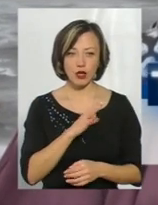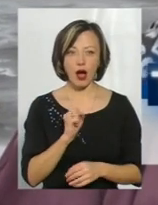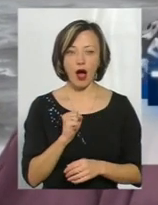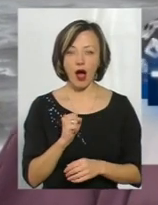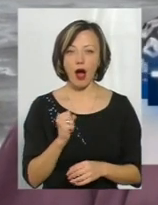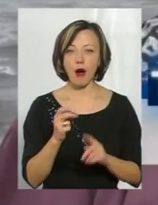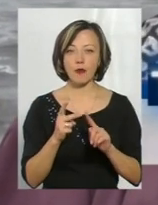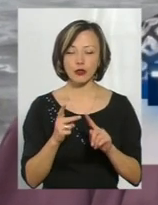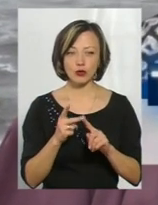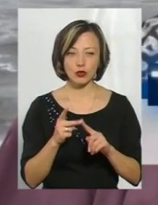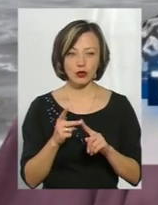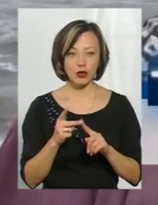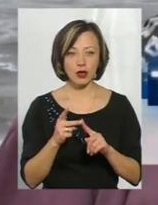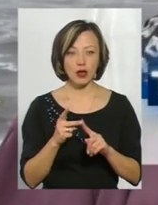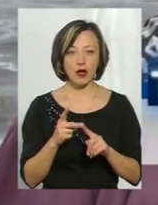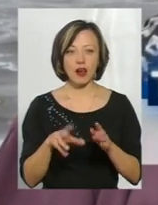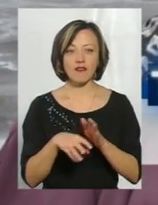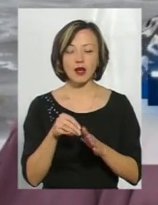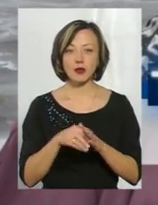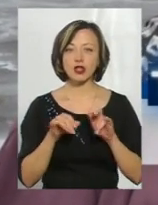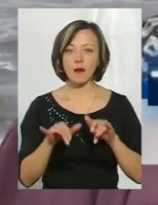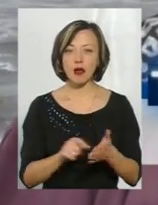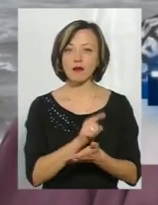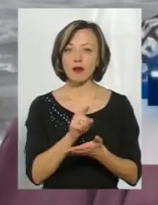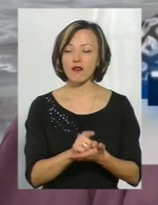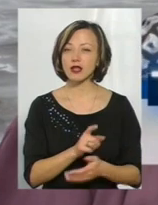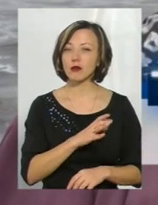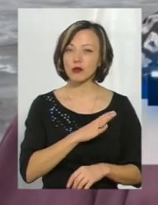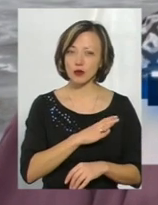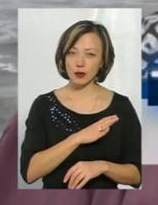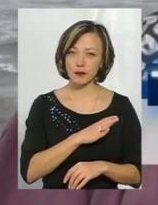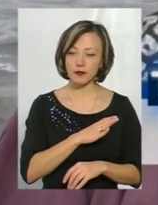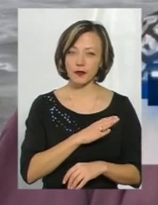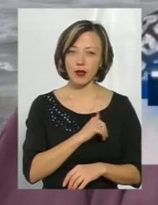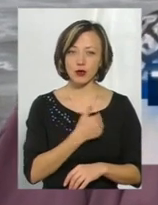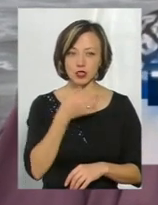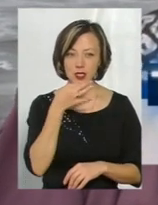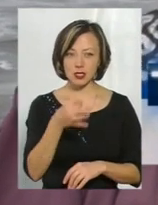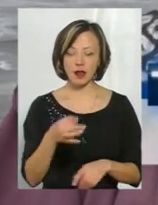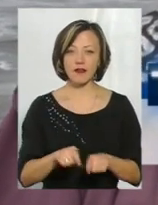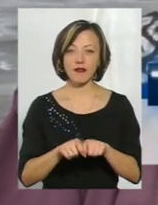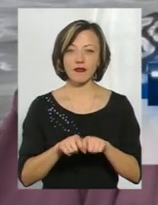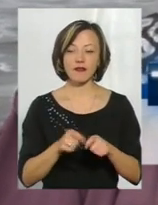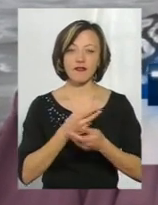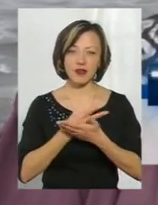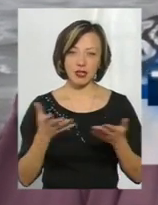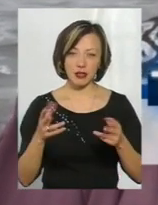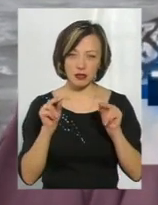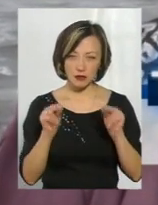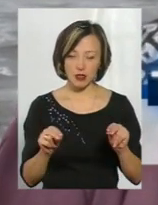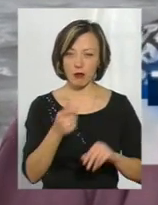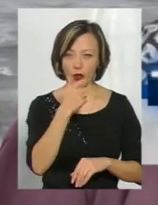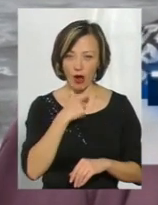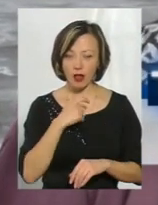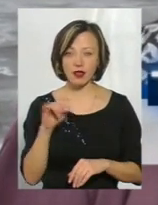А по-друге, що виборча кампанія повинна бути, хочу сказати, відкрито, добросовісна і